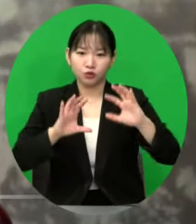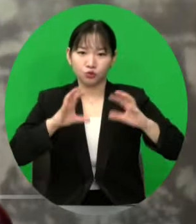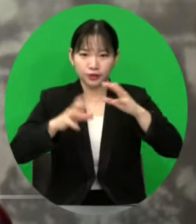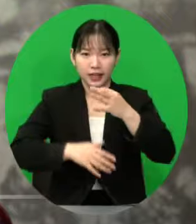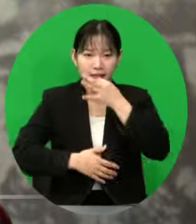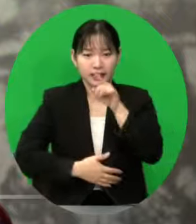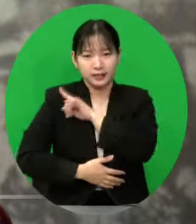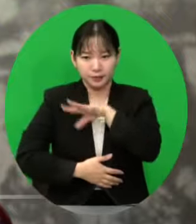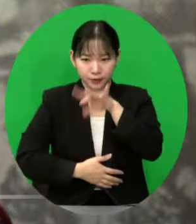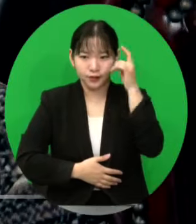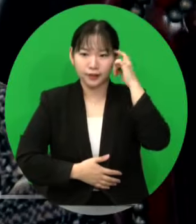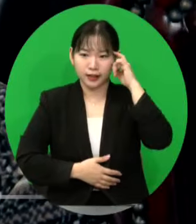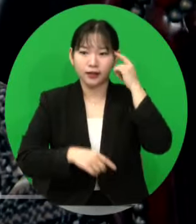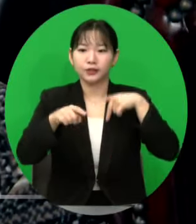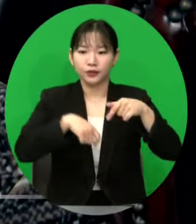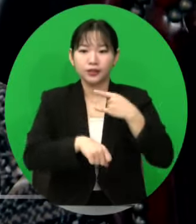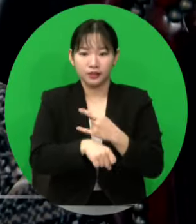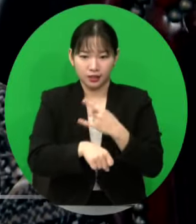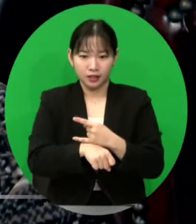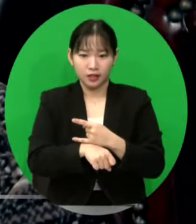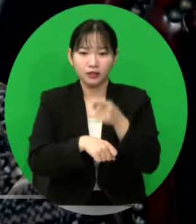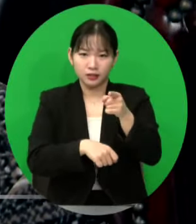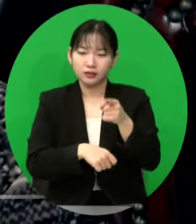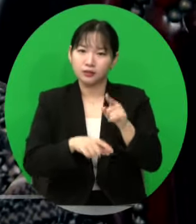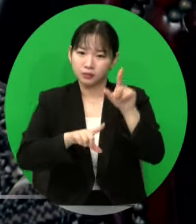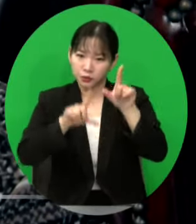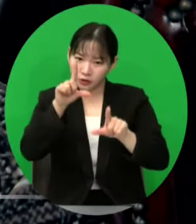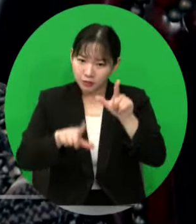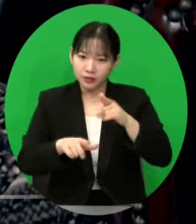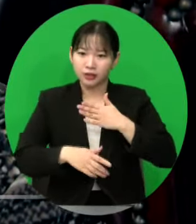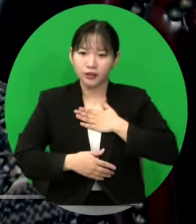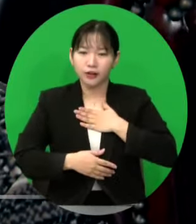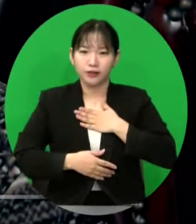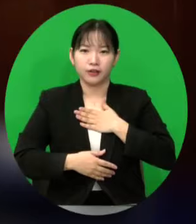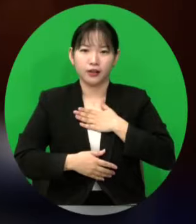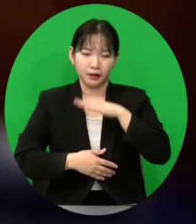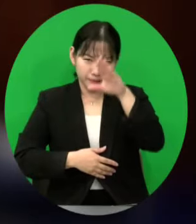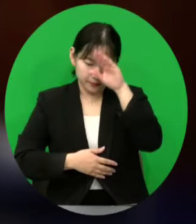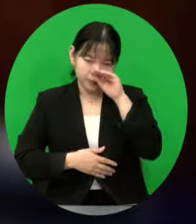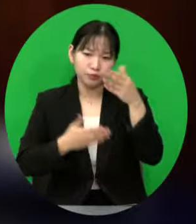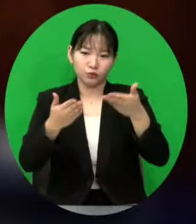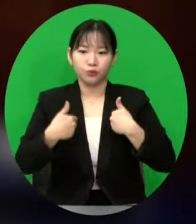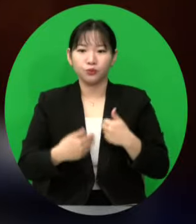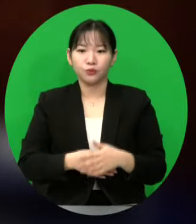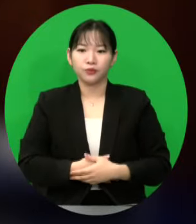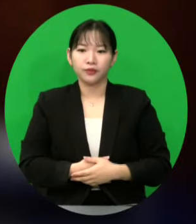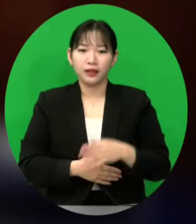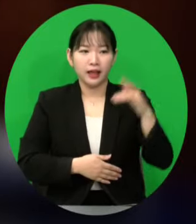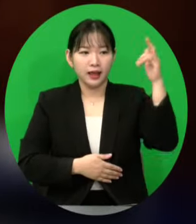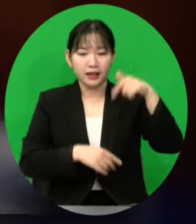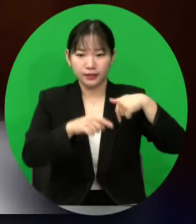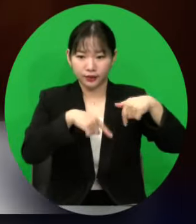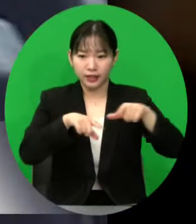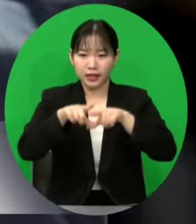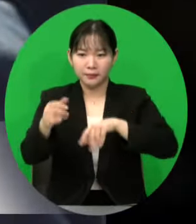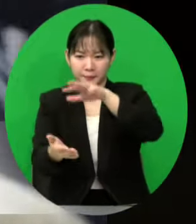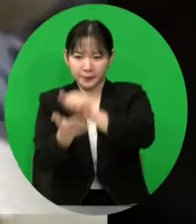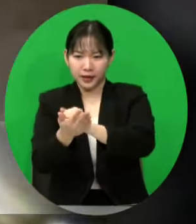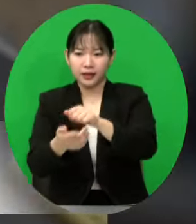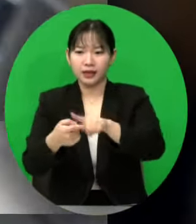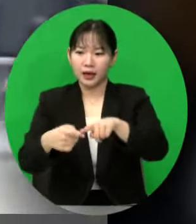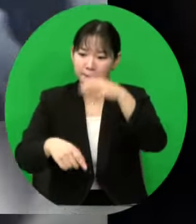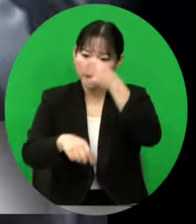interest of the country. It's a story that I think continues to inspire me. 해평정책과 일본 식민 지배에 대한